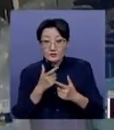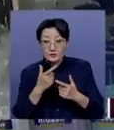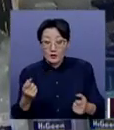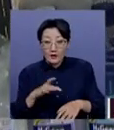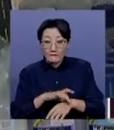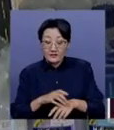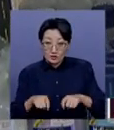нарушения